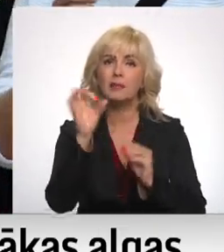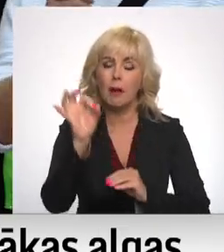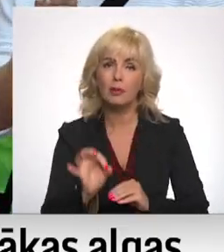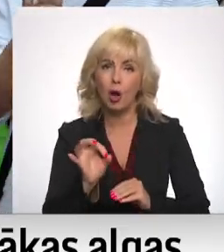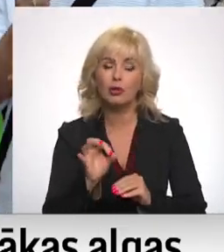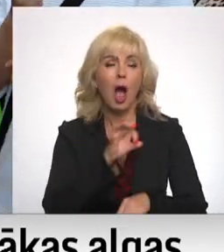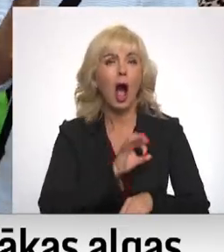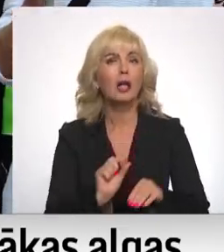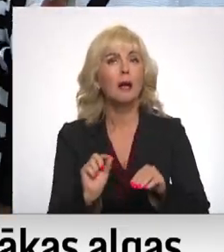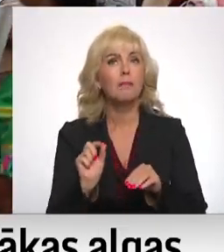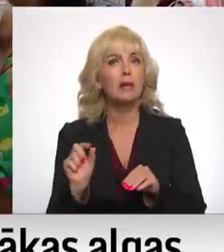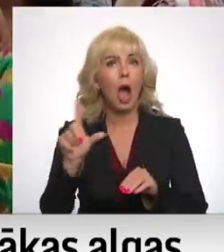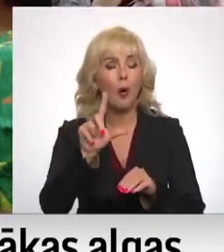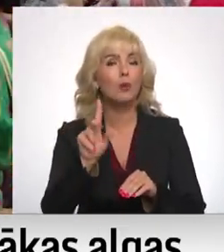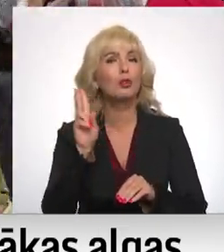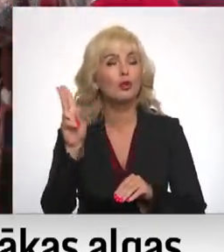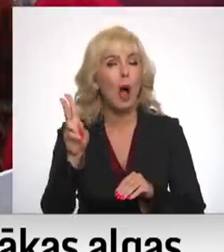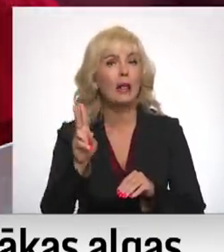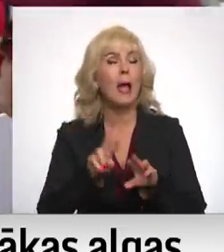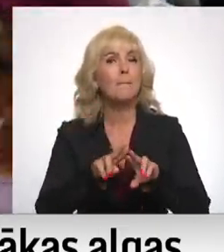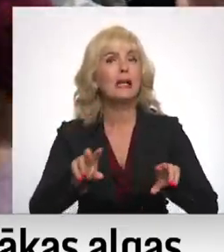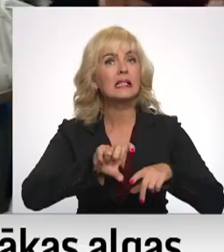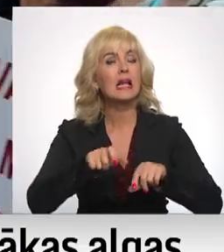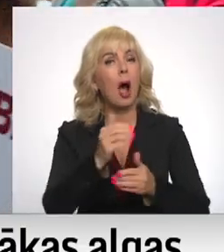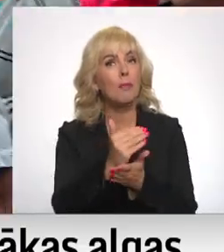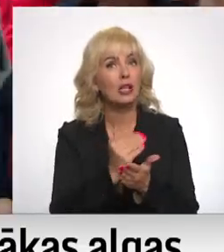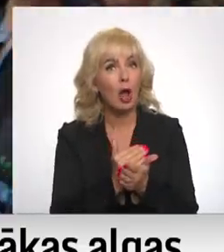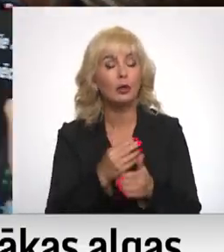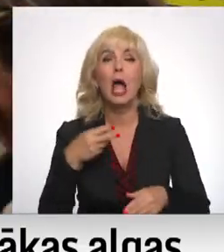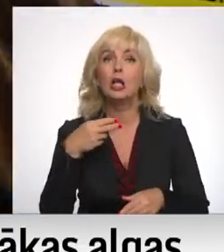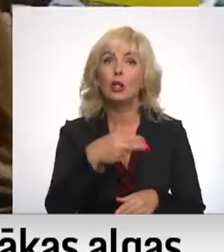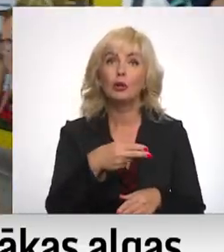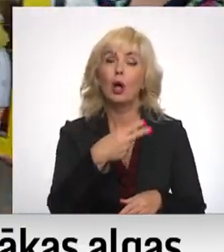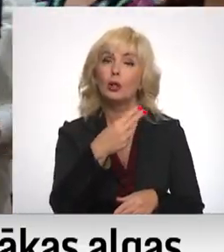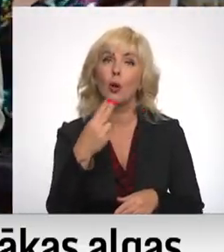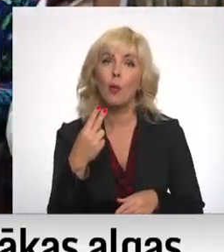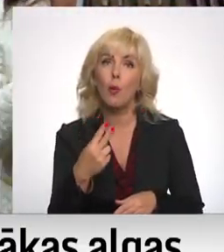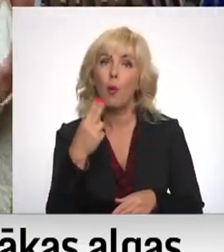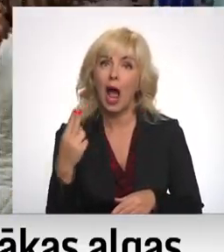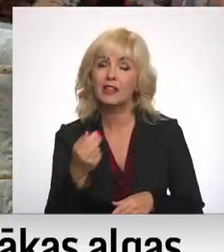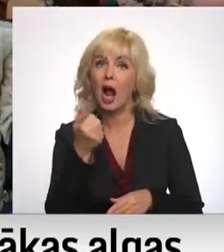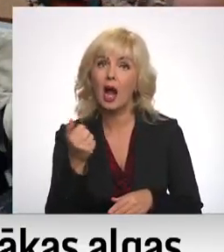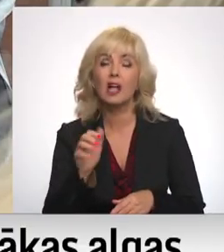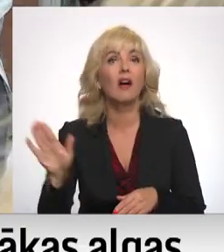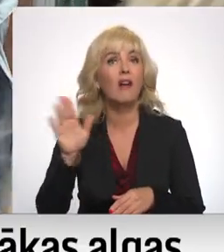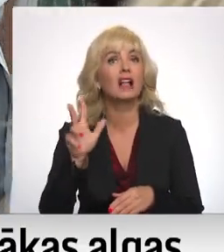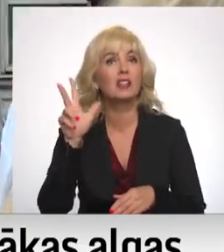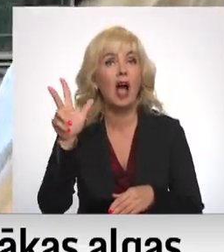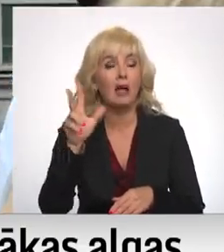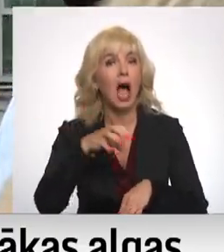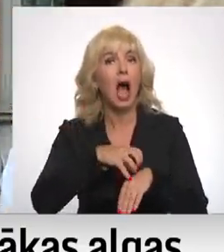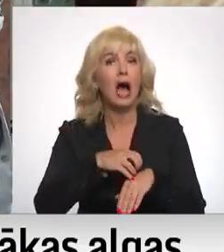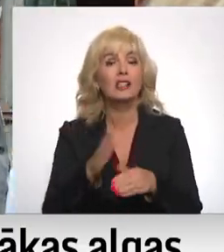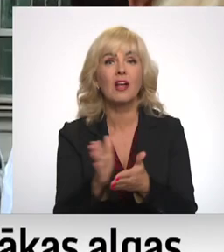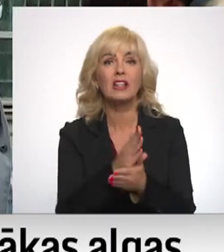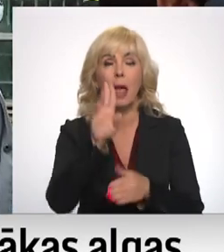Algu pieaugums solīts arī ministru kabineta noteikumos. Piemēram, 2022. Gadā valsts garantētajai ārsta mēneša vidējai